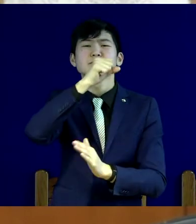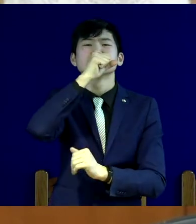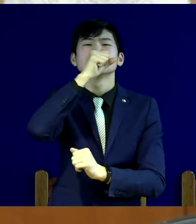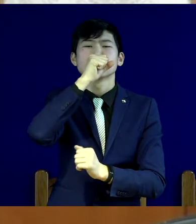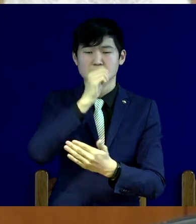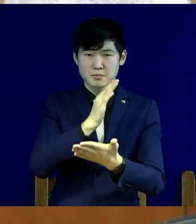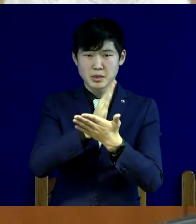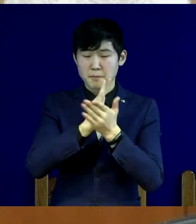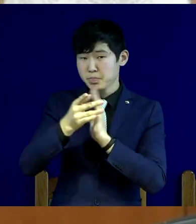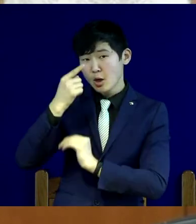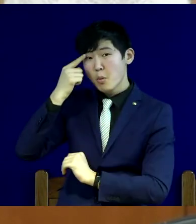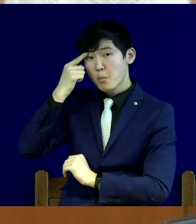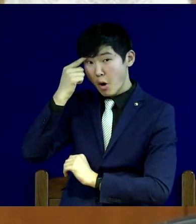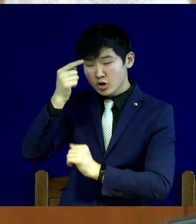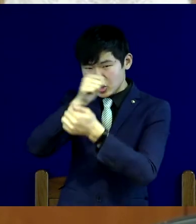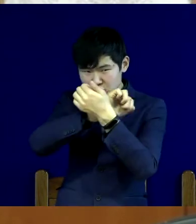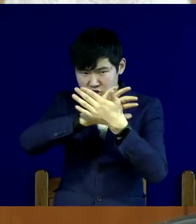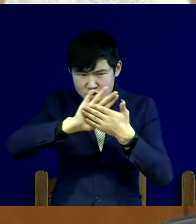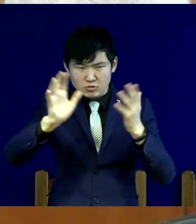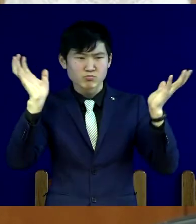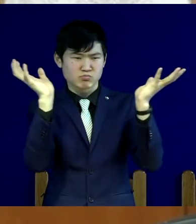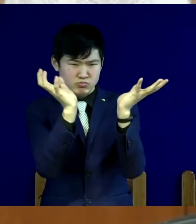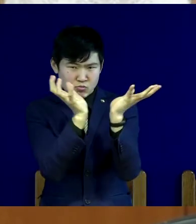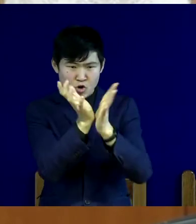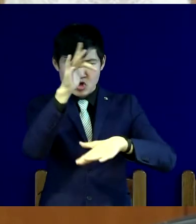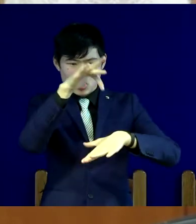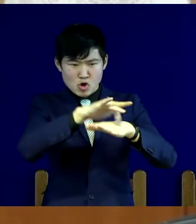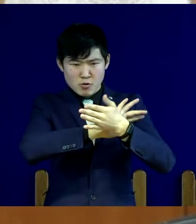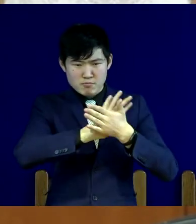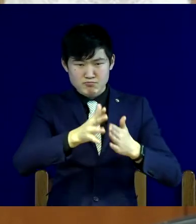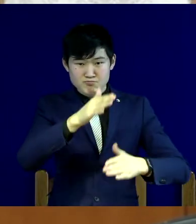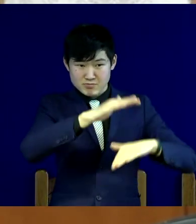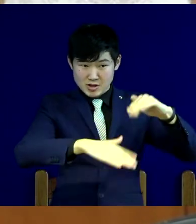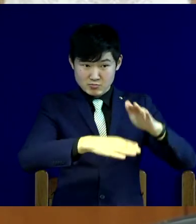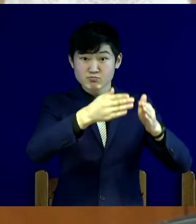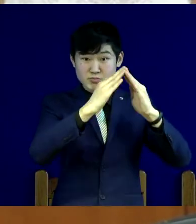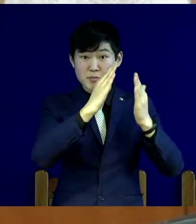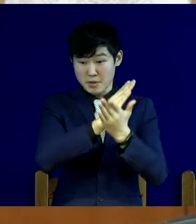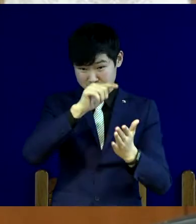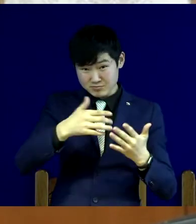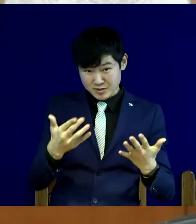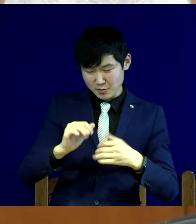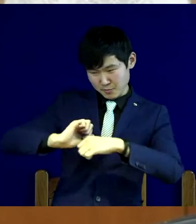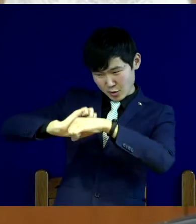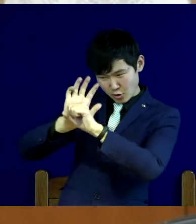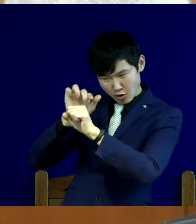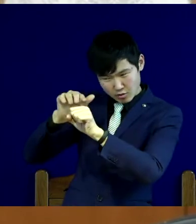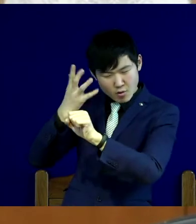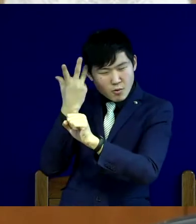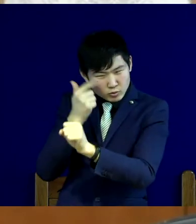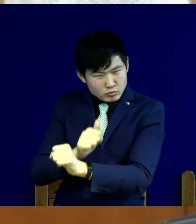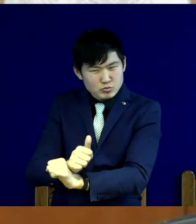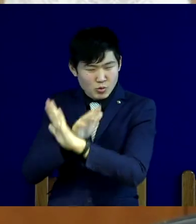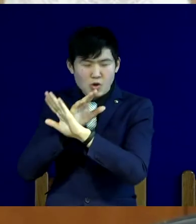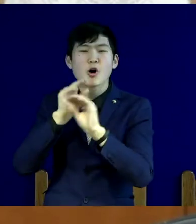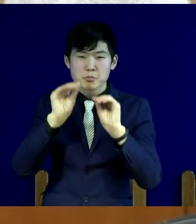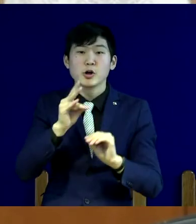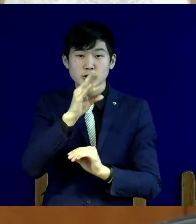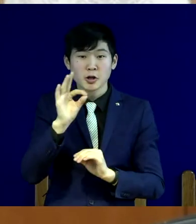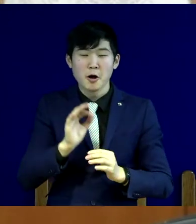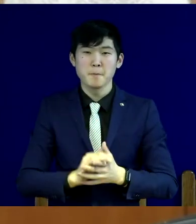또 몽골에 새로운 수 한권도 건축 때 건축 됐기 때문에 에 잠시